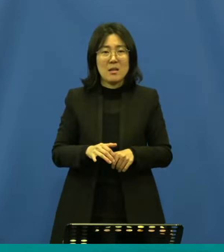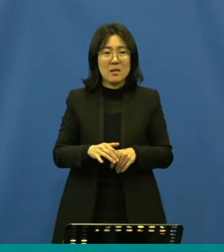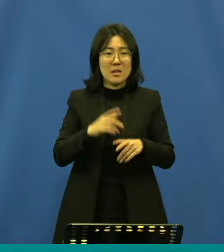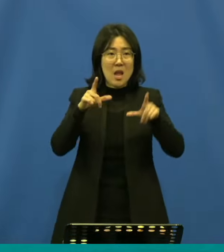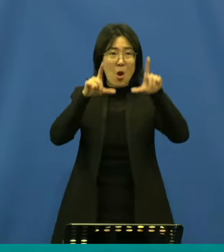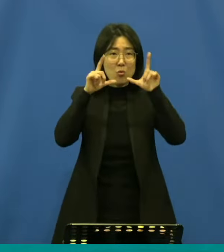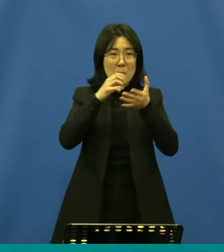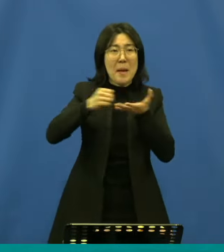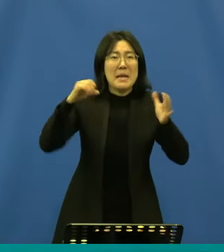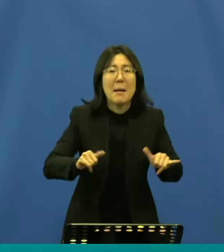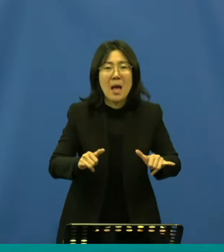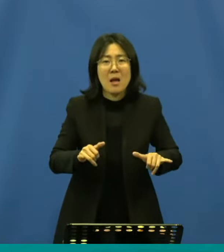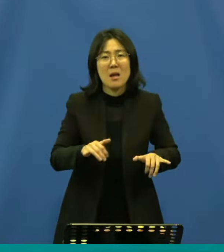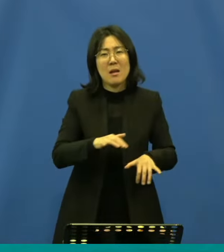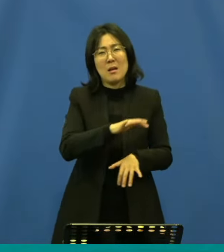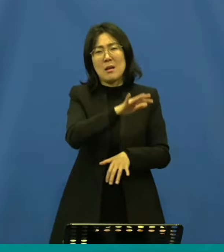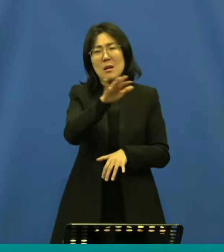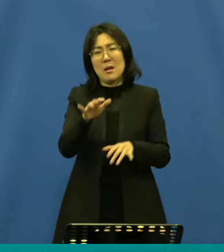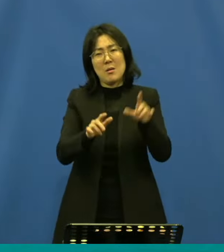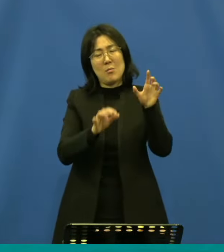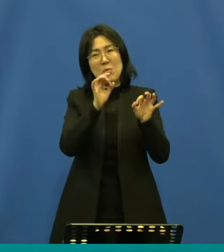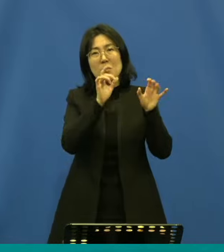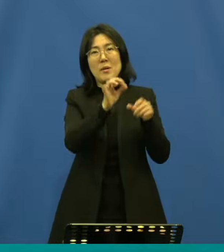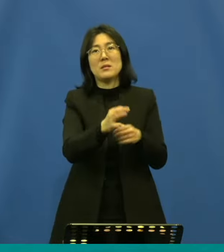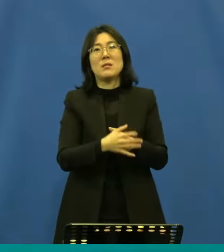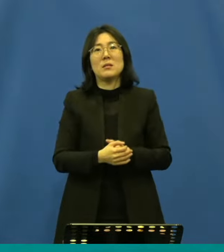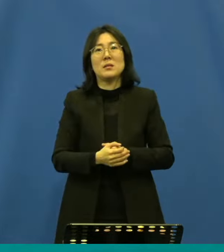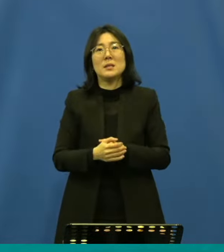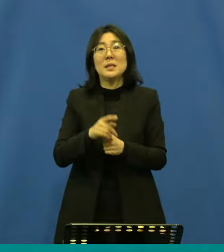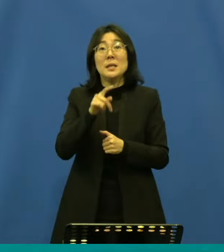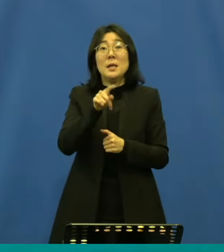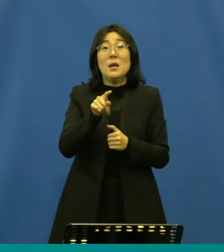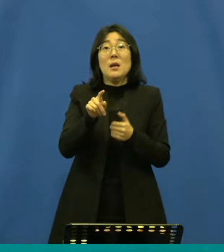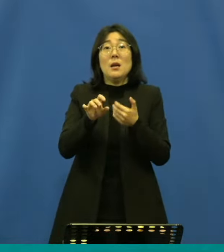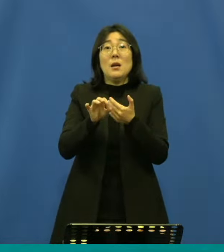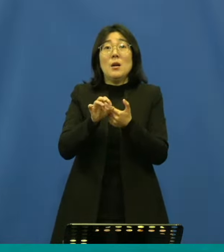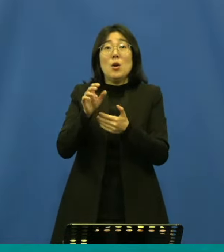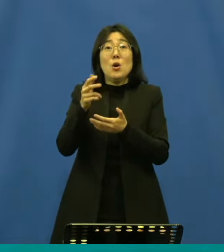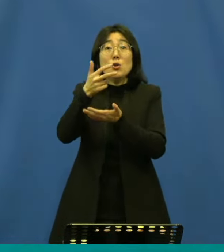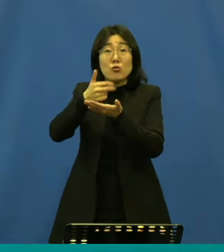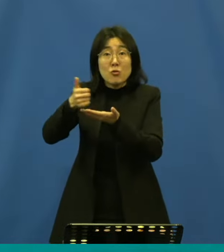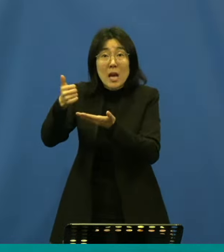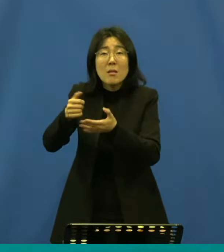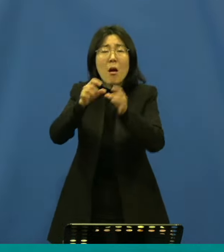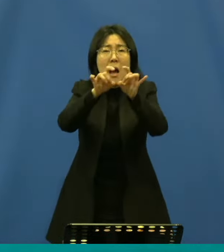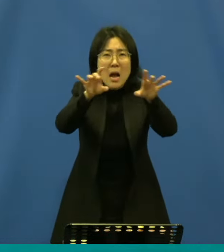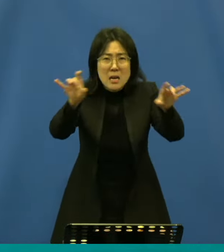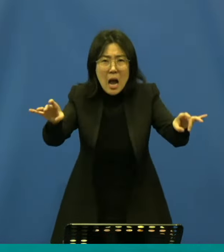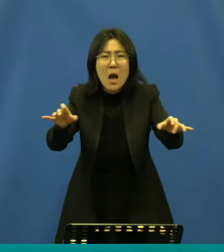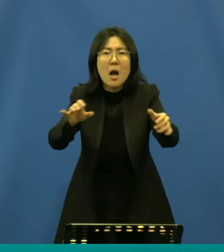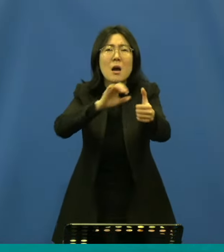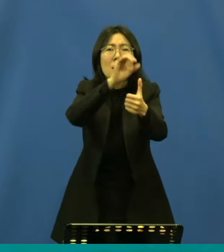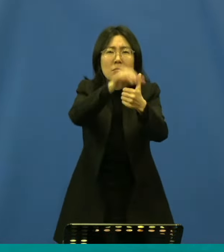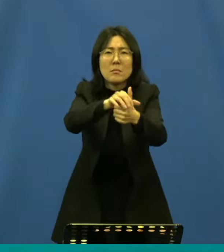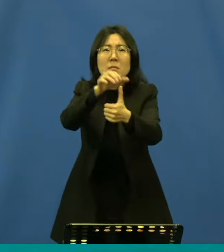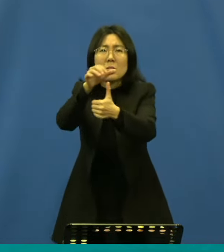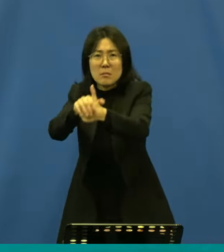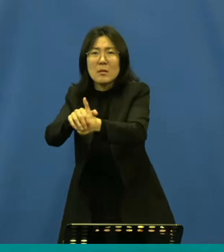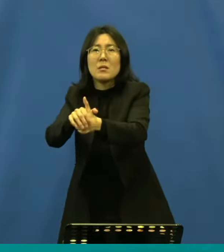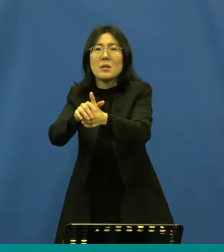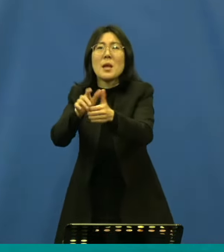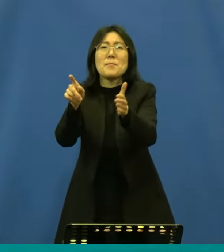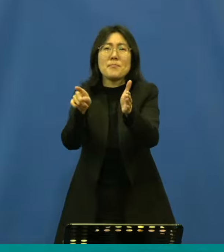고린도전서 3장 5절 7절에 보면, 그런즉 아볼로는 무엇이며 바울은 무엇이냐? 그들은 주께서 각각 주신 대로 너희로 하여금 믿게 한